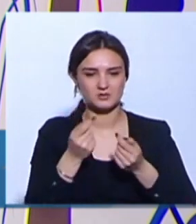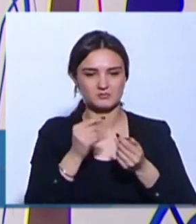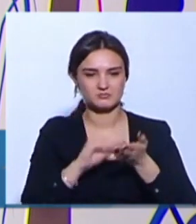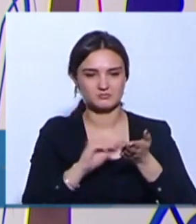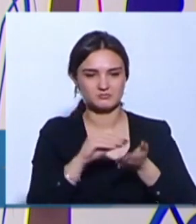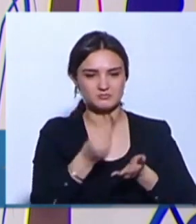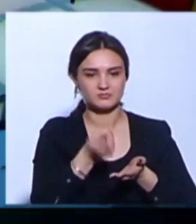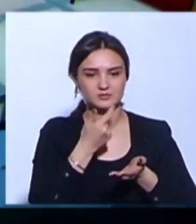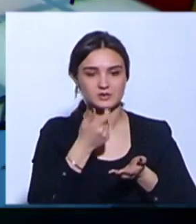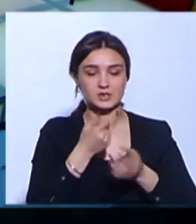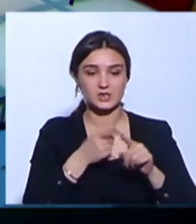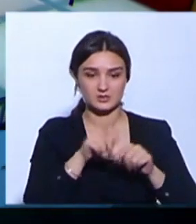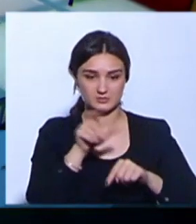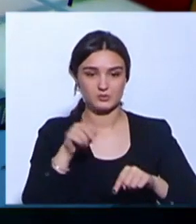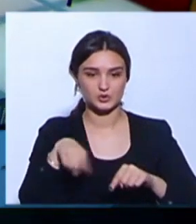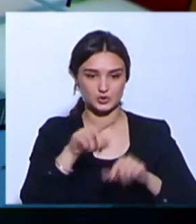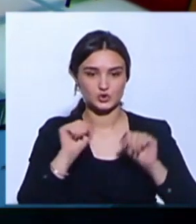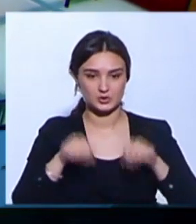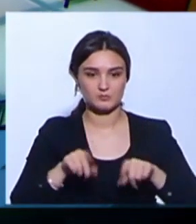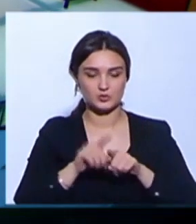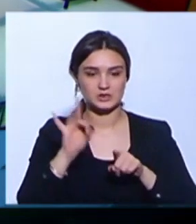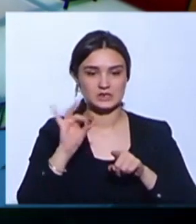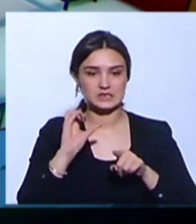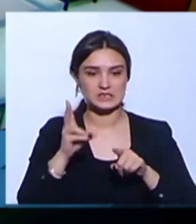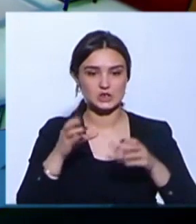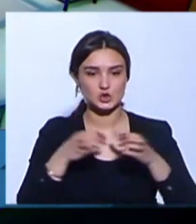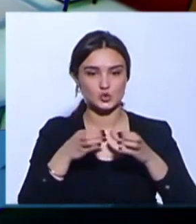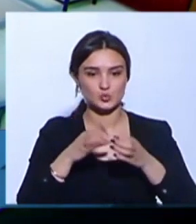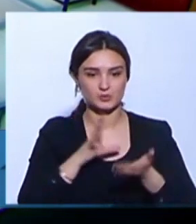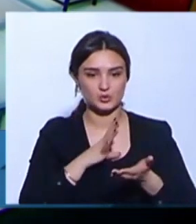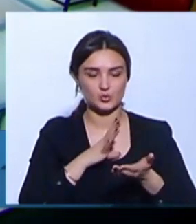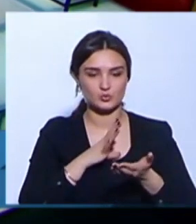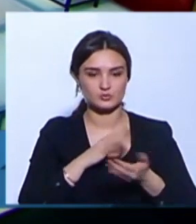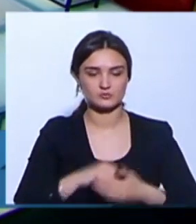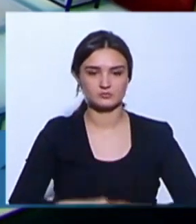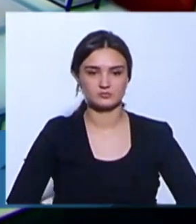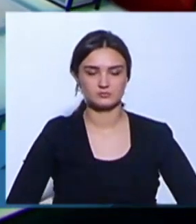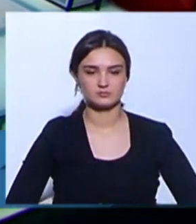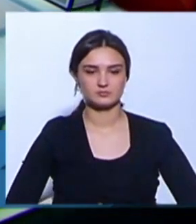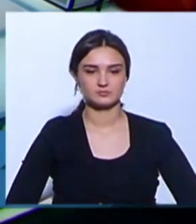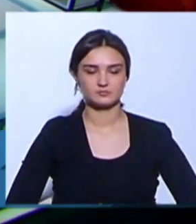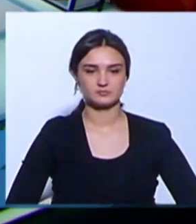ენიშნებათ. რამდენად შეიძლება ეს ადამიანები ასევე მაღალი რისკის ჯგუფად განვიხილოთ